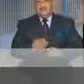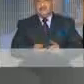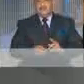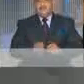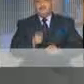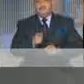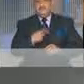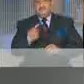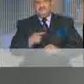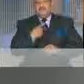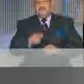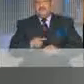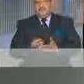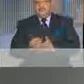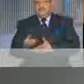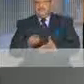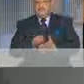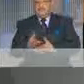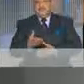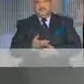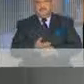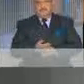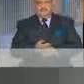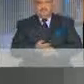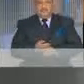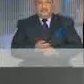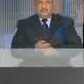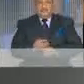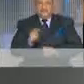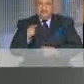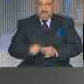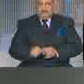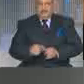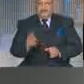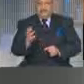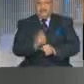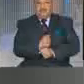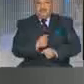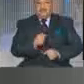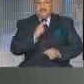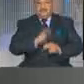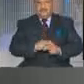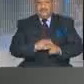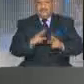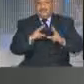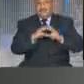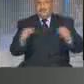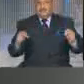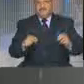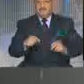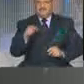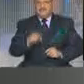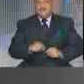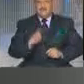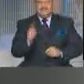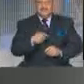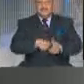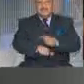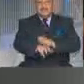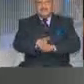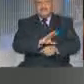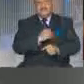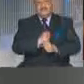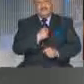والمصب في جهة عقارب غير قادرين باش يتحملوا كل الإمكانيات هذه. منتدى الحوكمة البيئية في مدينة صفاقس